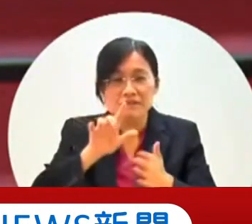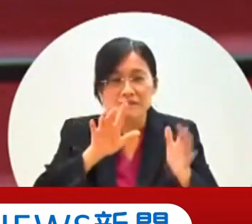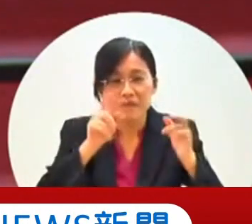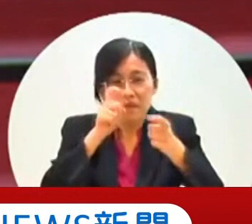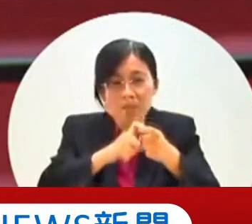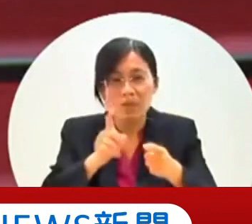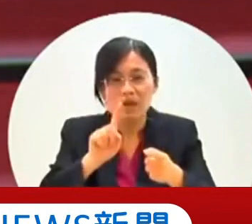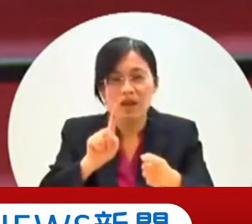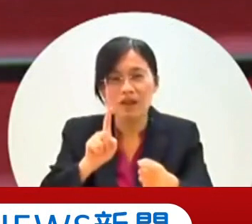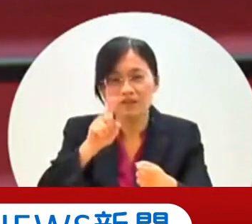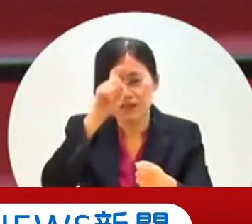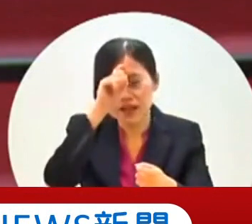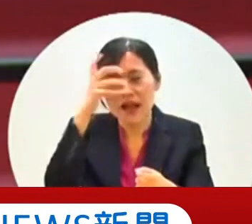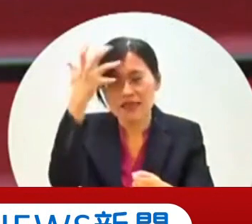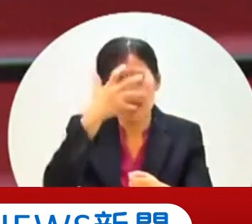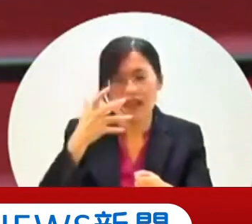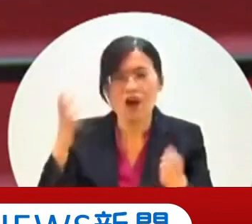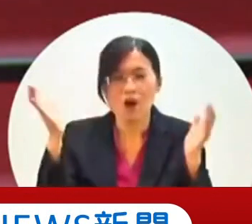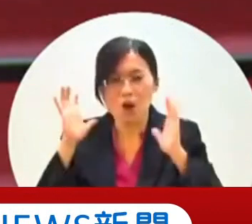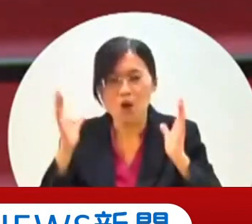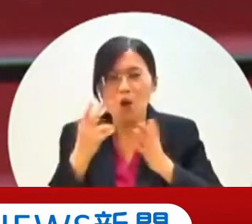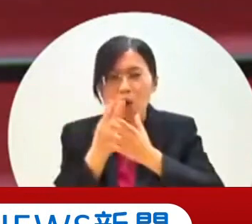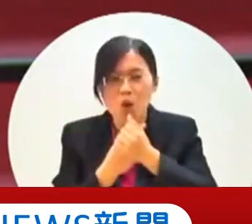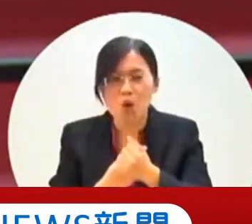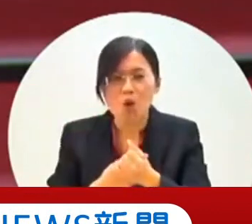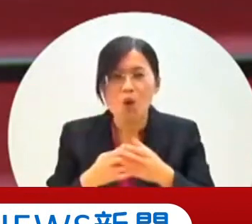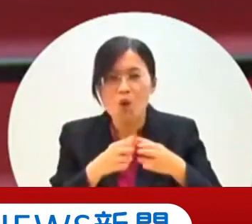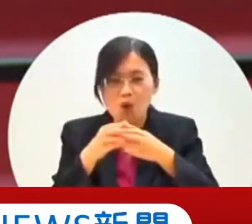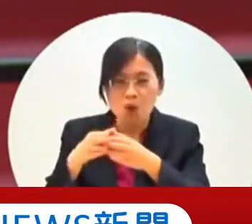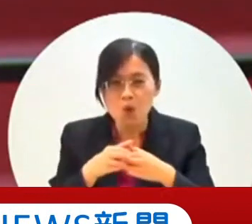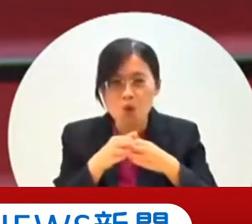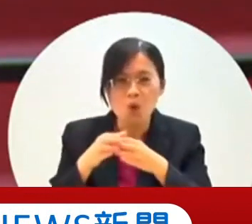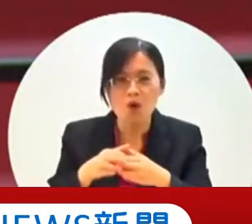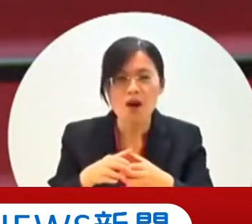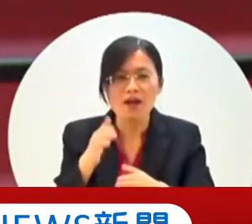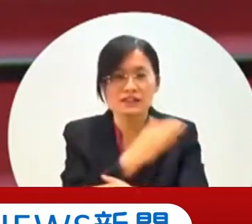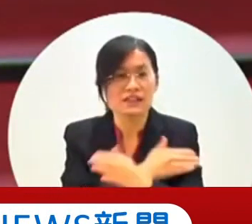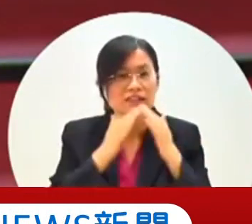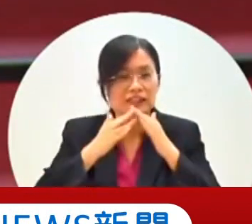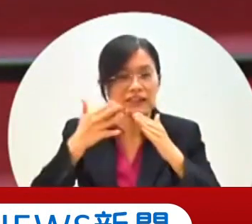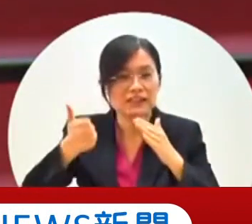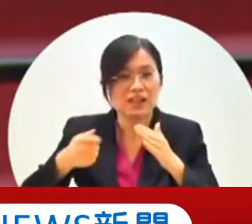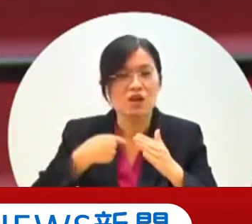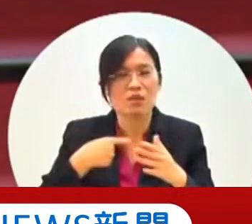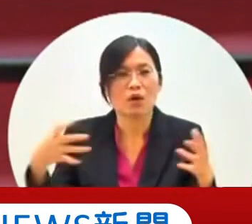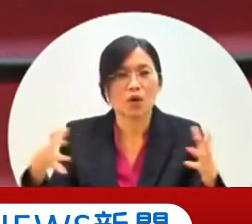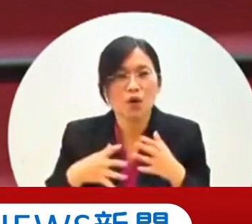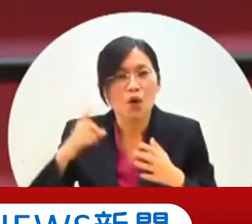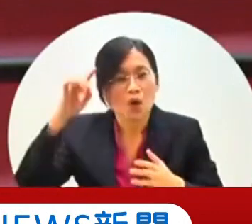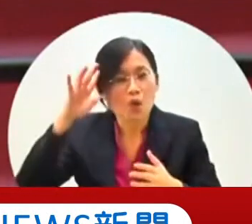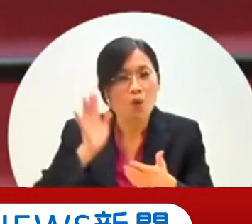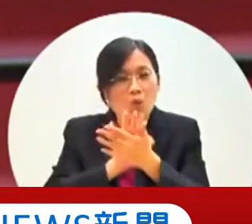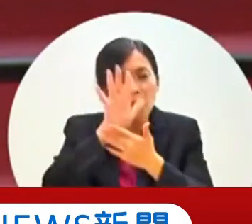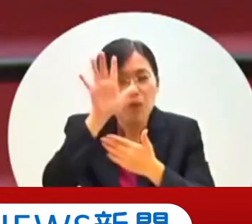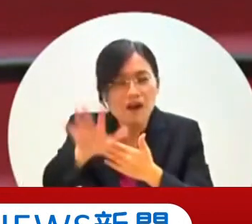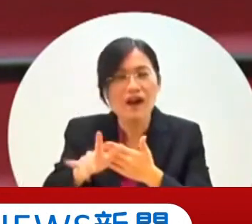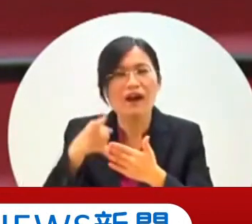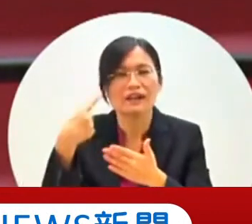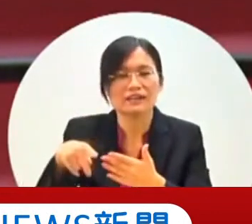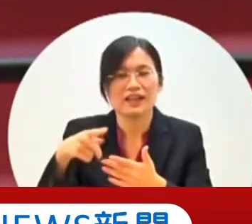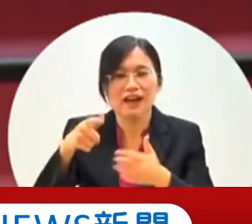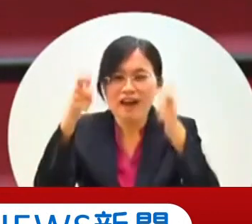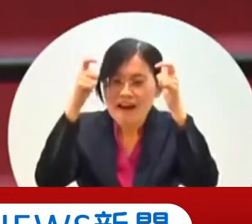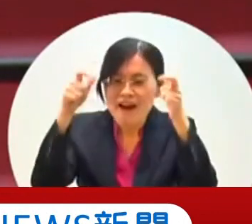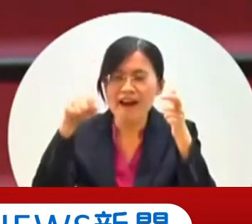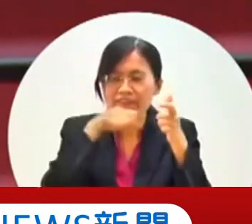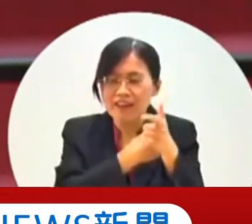老幼共荣的台湾。陈市长，让我们携手共创未来，把台湾、把高雄交到下一代人